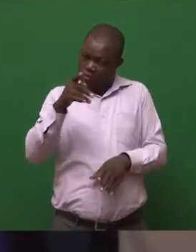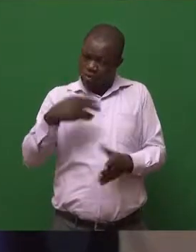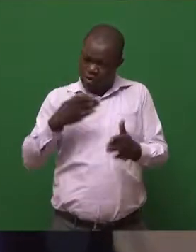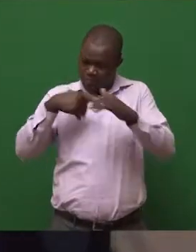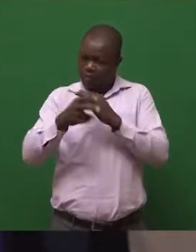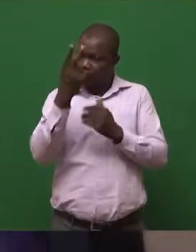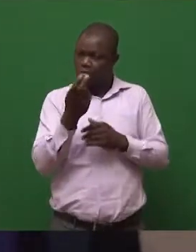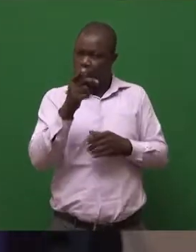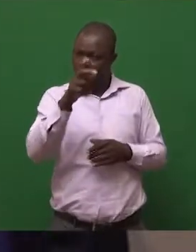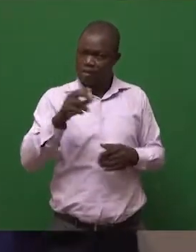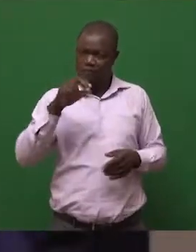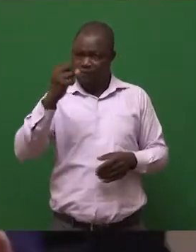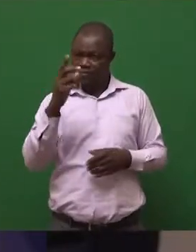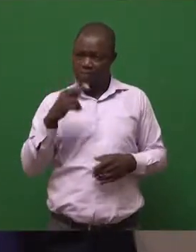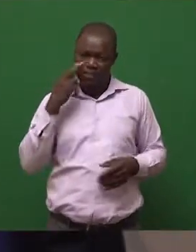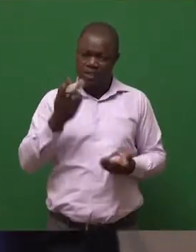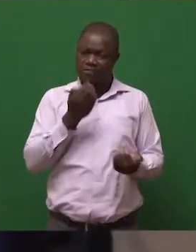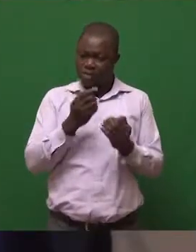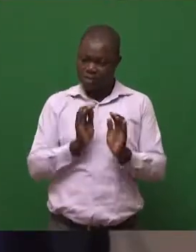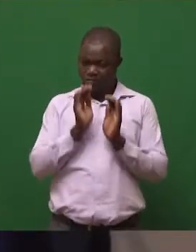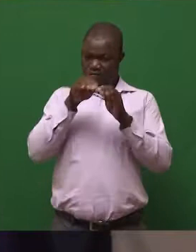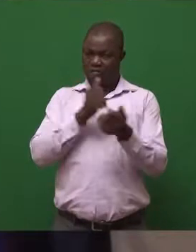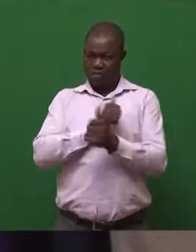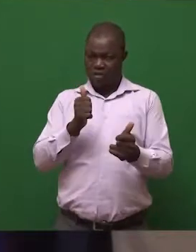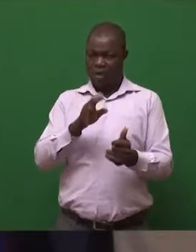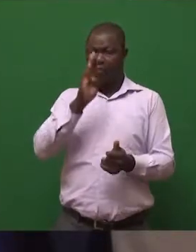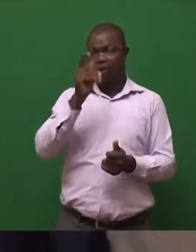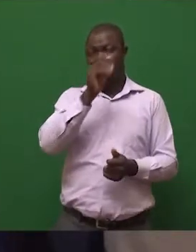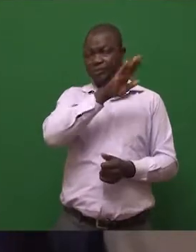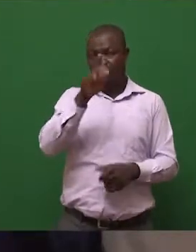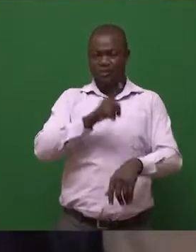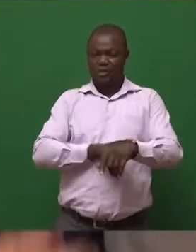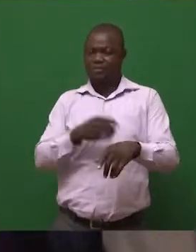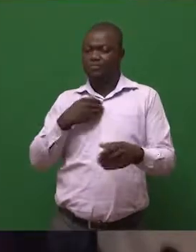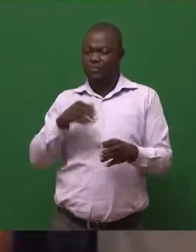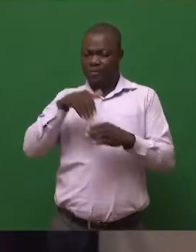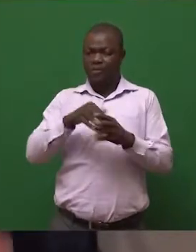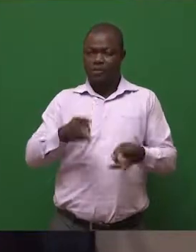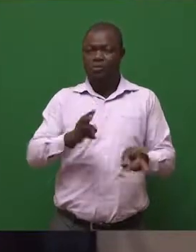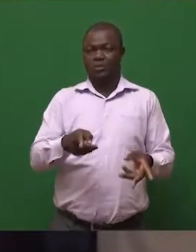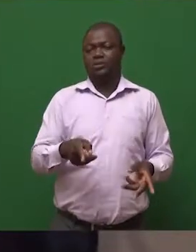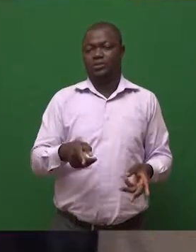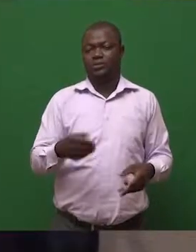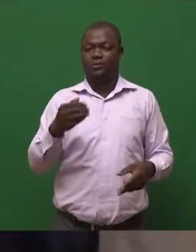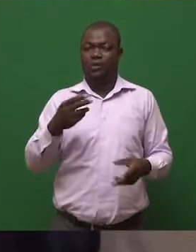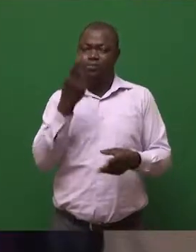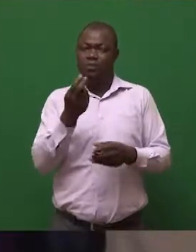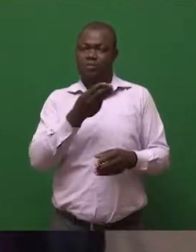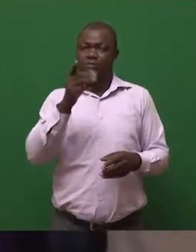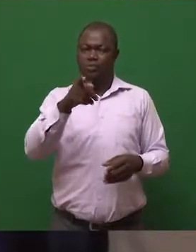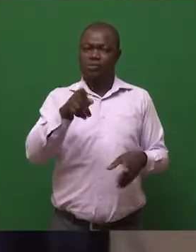muri kupinda tangai maona kuti vana vapinda kana kuti vaburuka zvakanaka asi dzimwe nguva patinofamba mumigwagwa